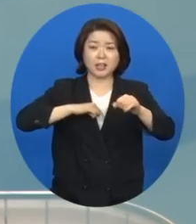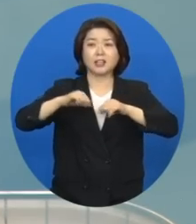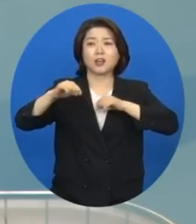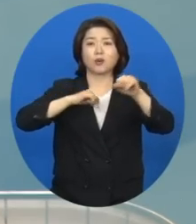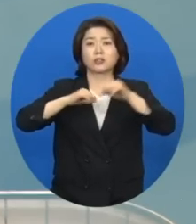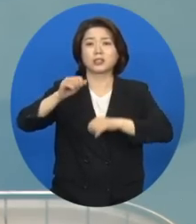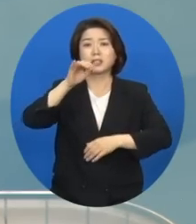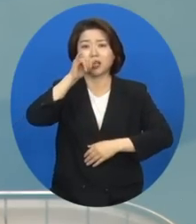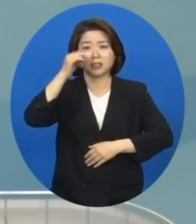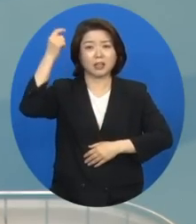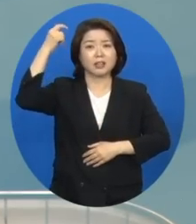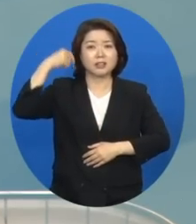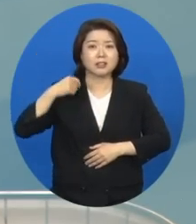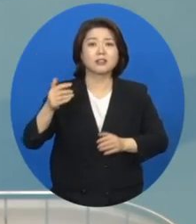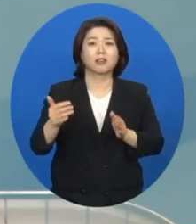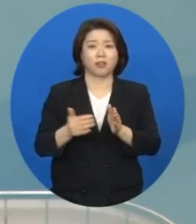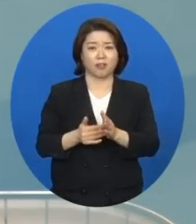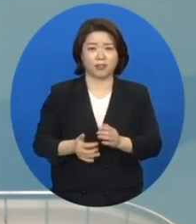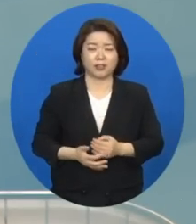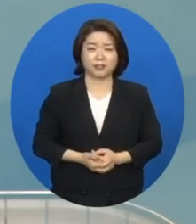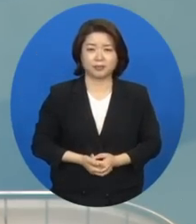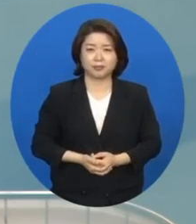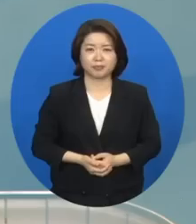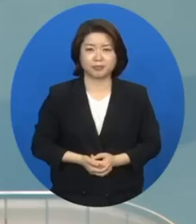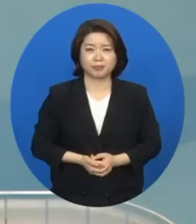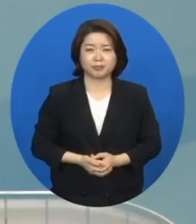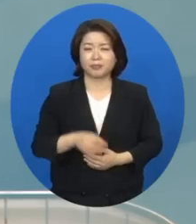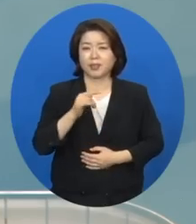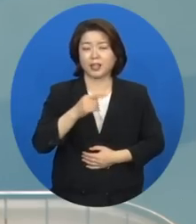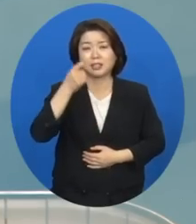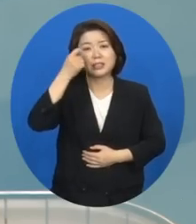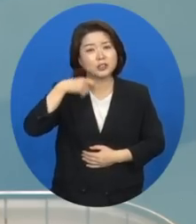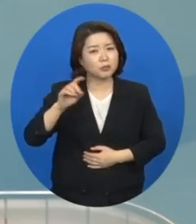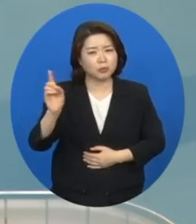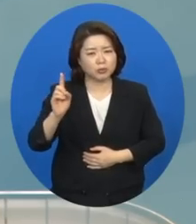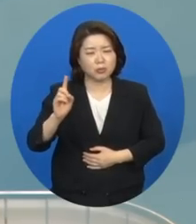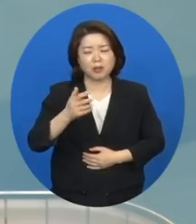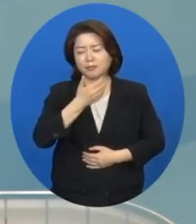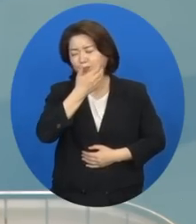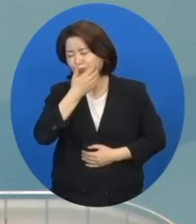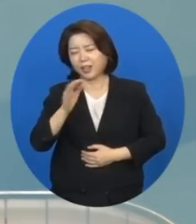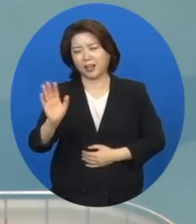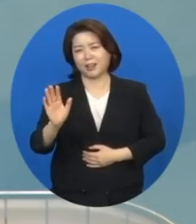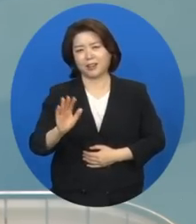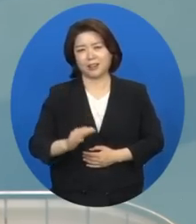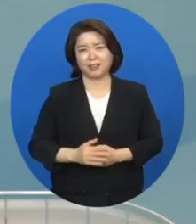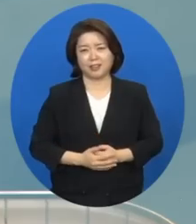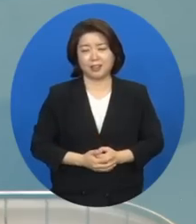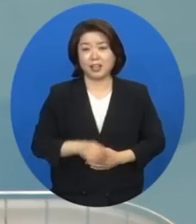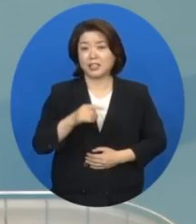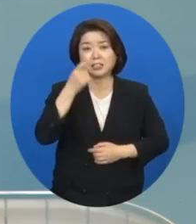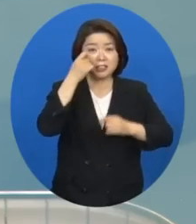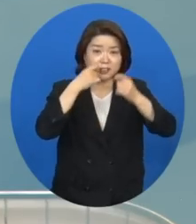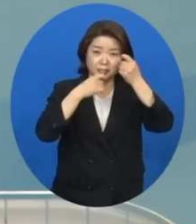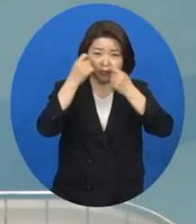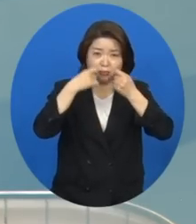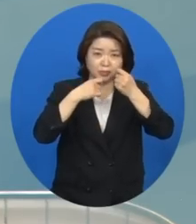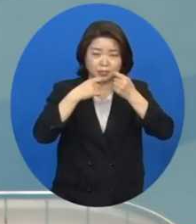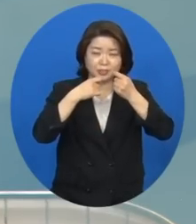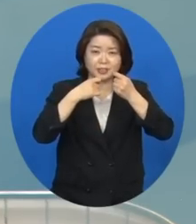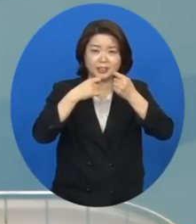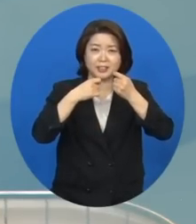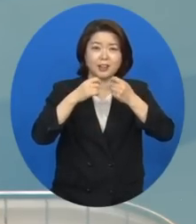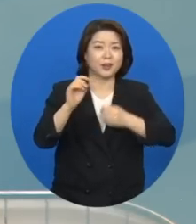계시다는 게 느껴지는 거예요. 그러니까 그 눈물은요, 창피하지 않았어요. 그 눈물은요,